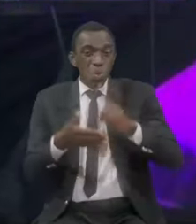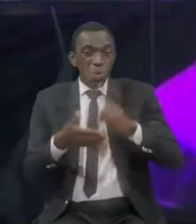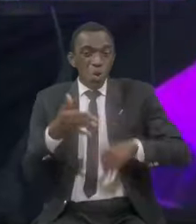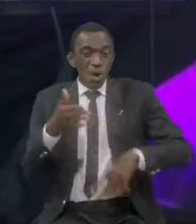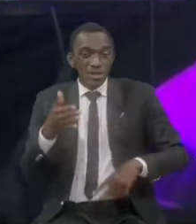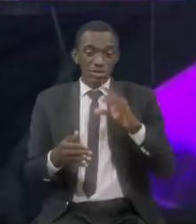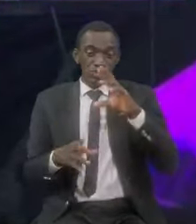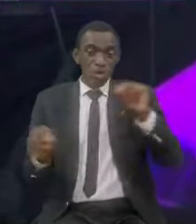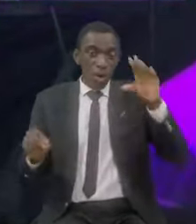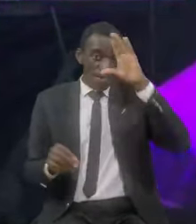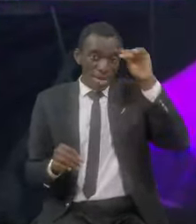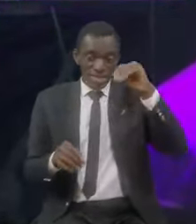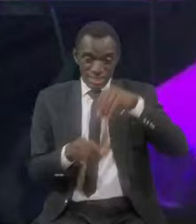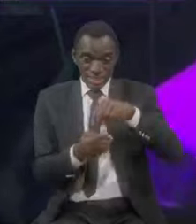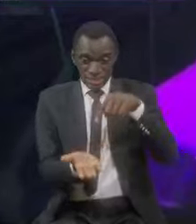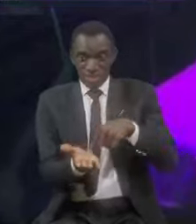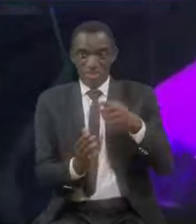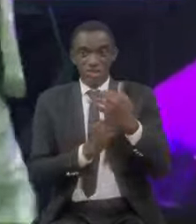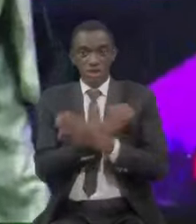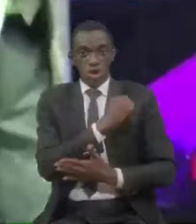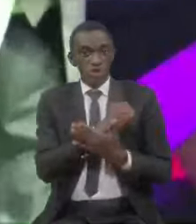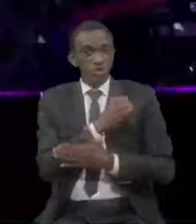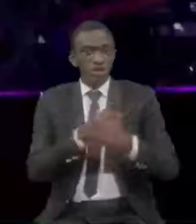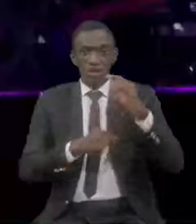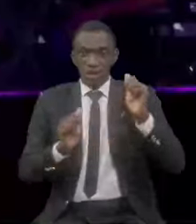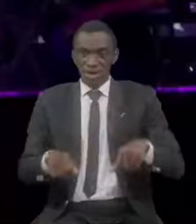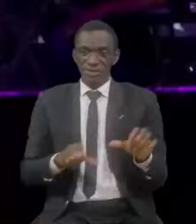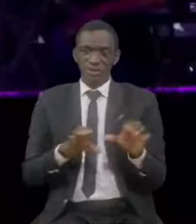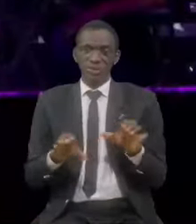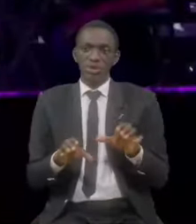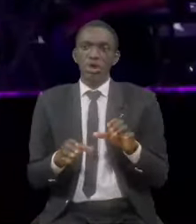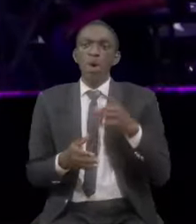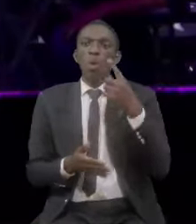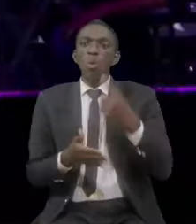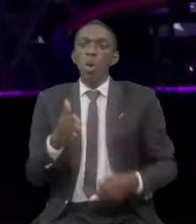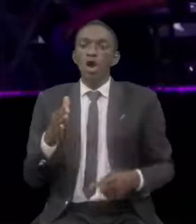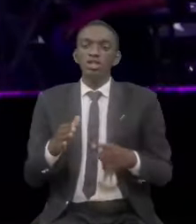Ce qu'un homme dans ce pays ne peut faire,